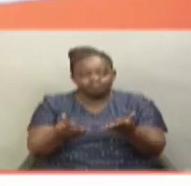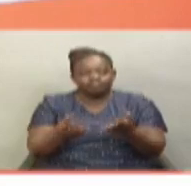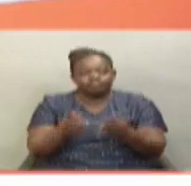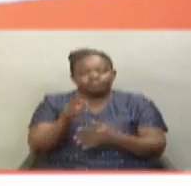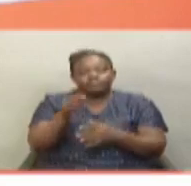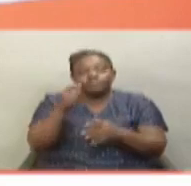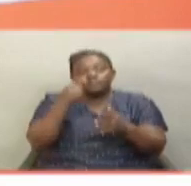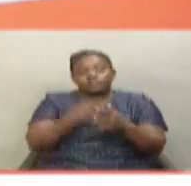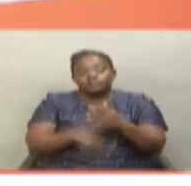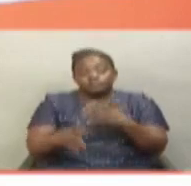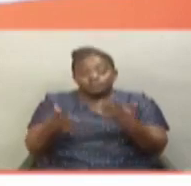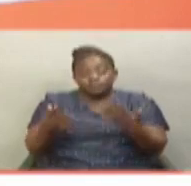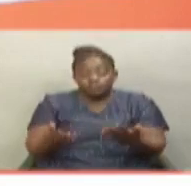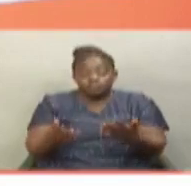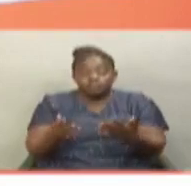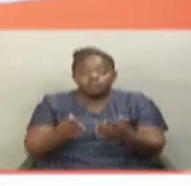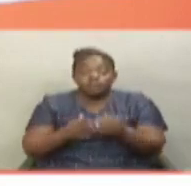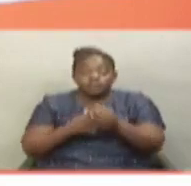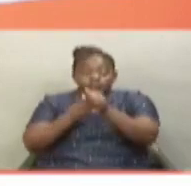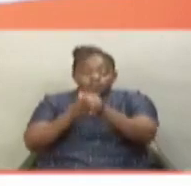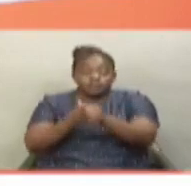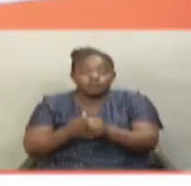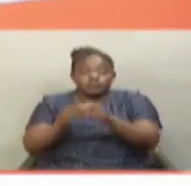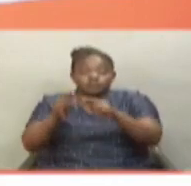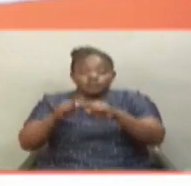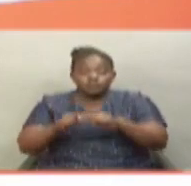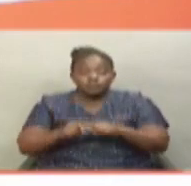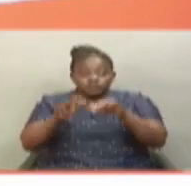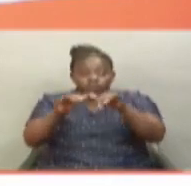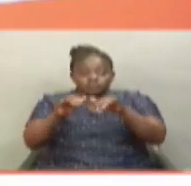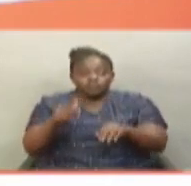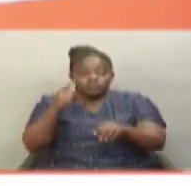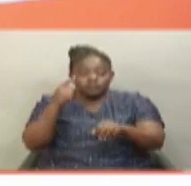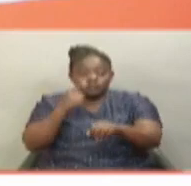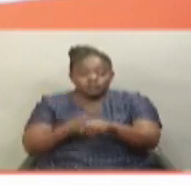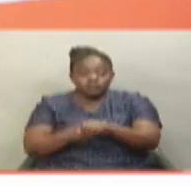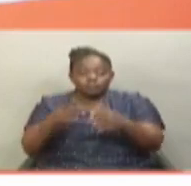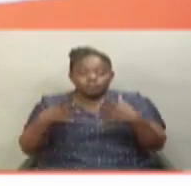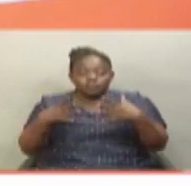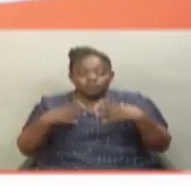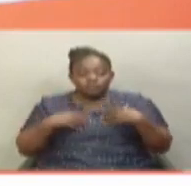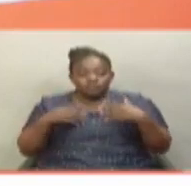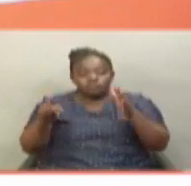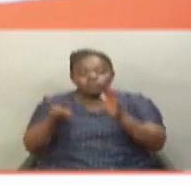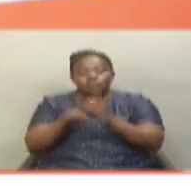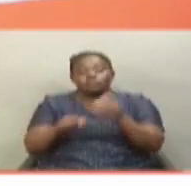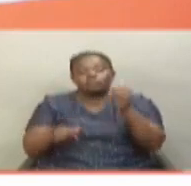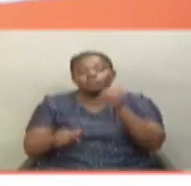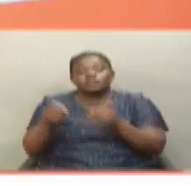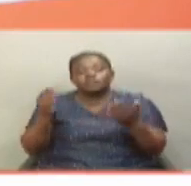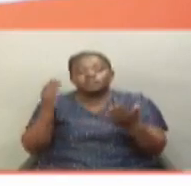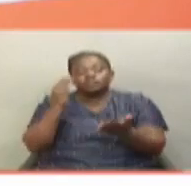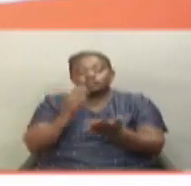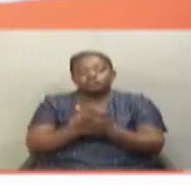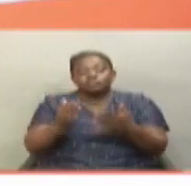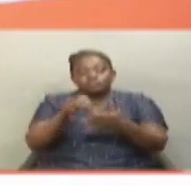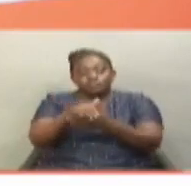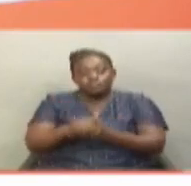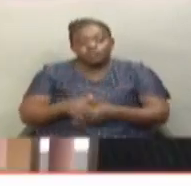okubeera omusalo okwetaba mu lutuula lwa Paalamenti bwe banaaba bayisa etteeka erikugira obufumbo obw'ekikula